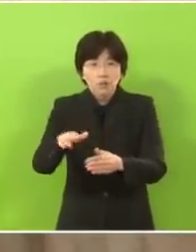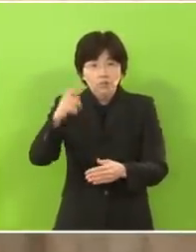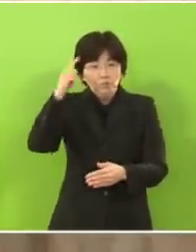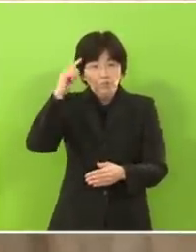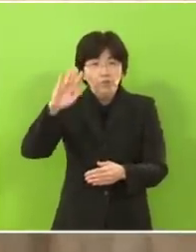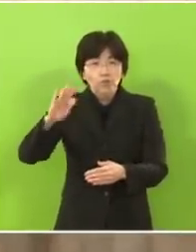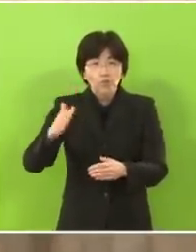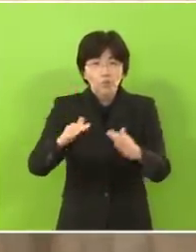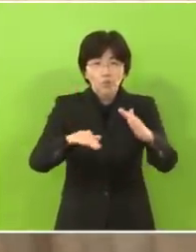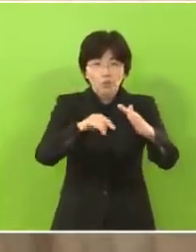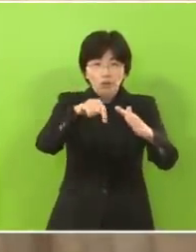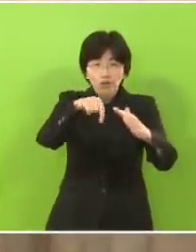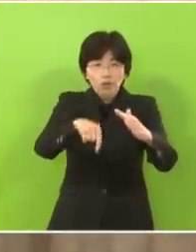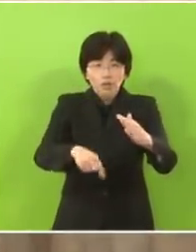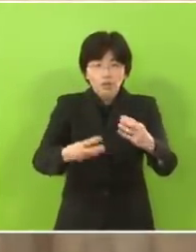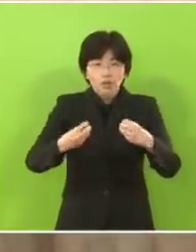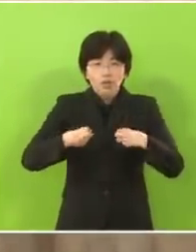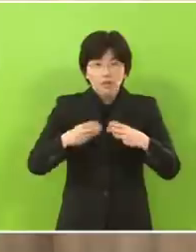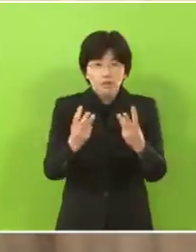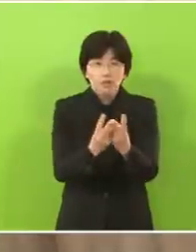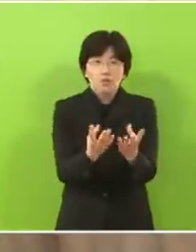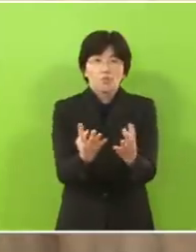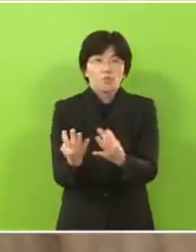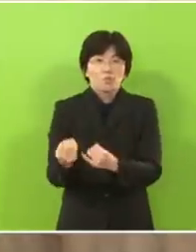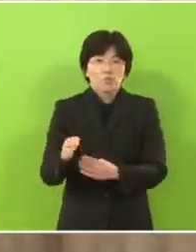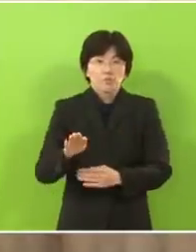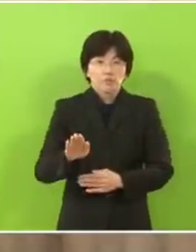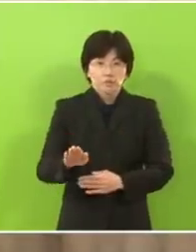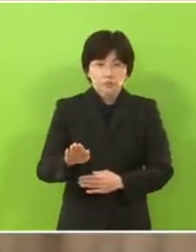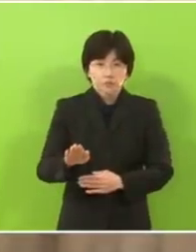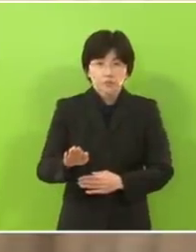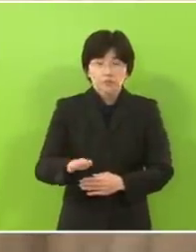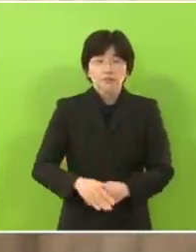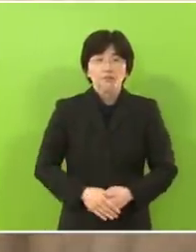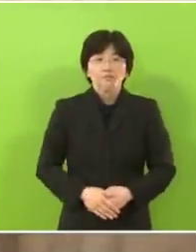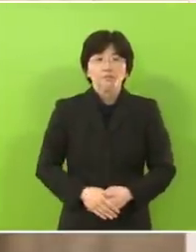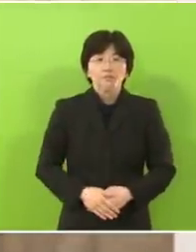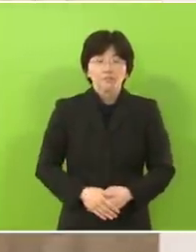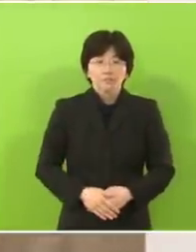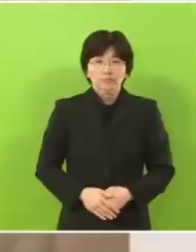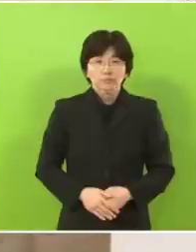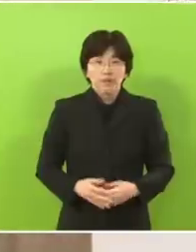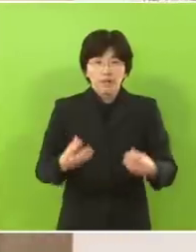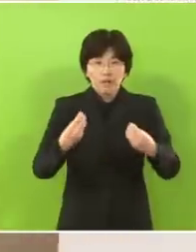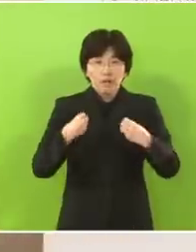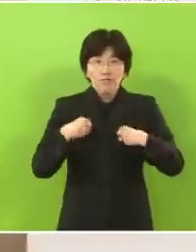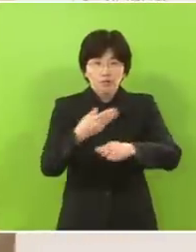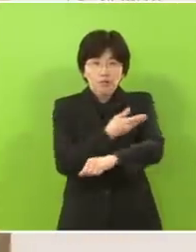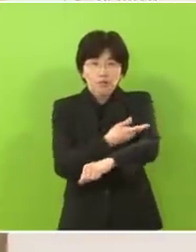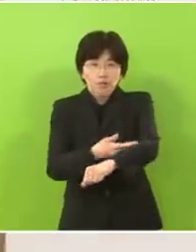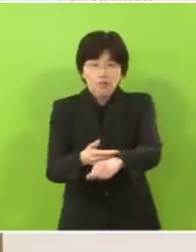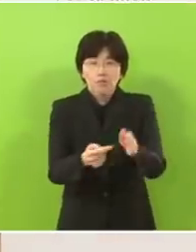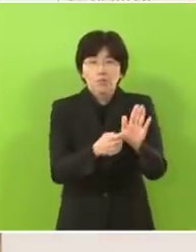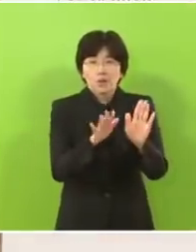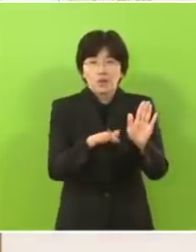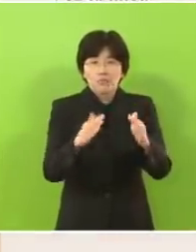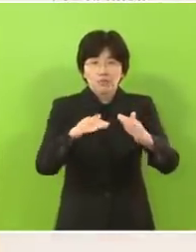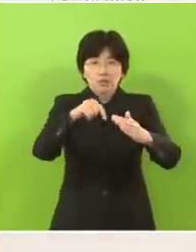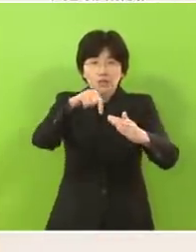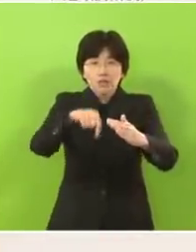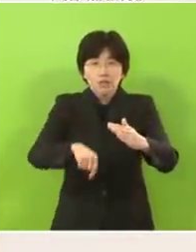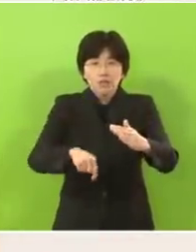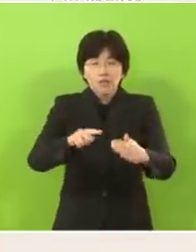も家庭内での感染が多くなっておりますそれはこちらの感染経路に表れています家庭内感染